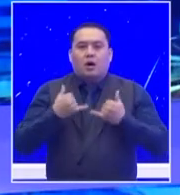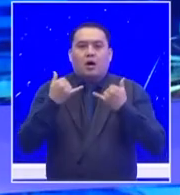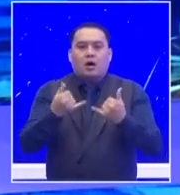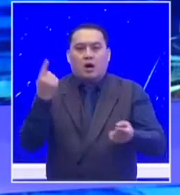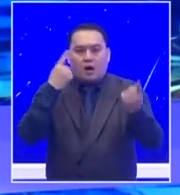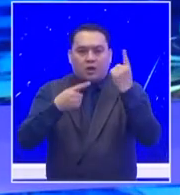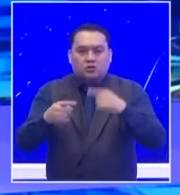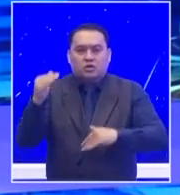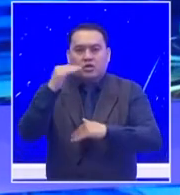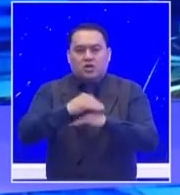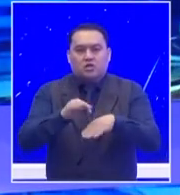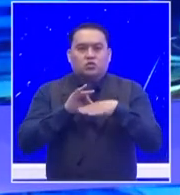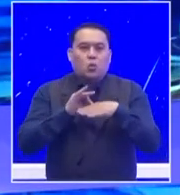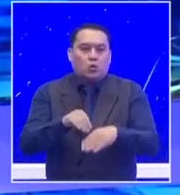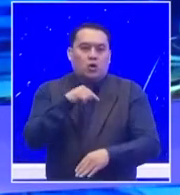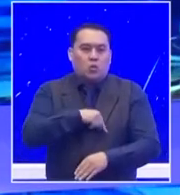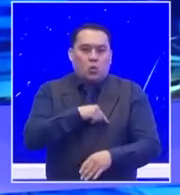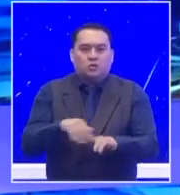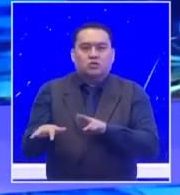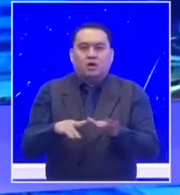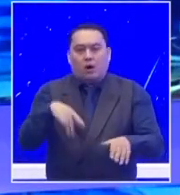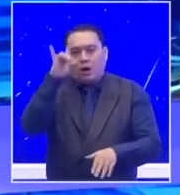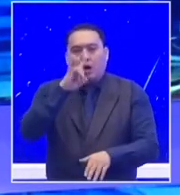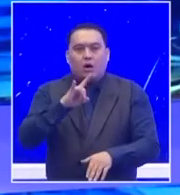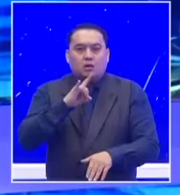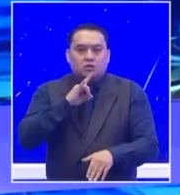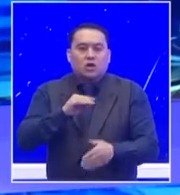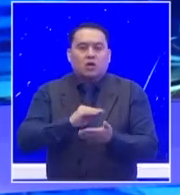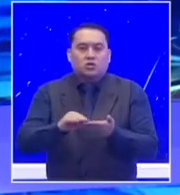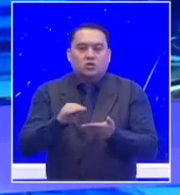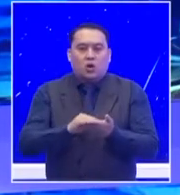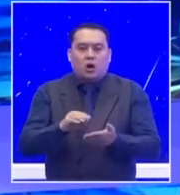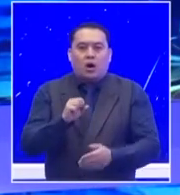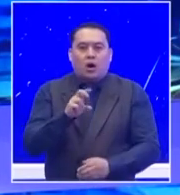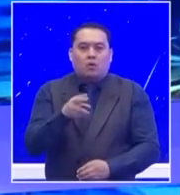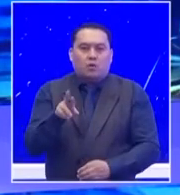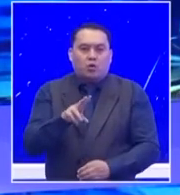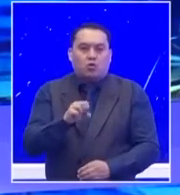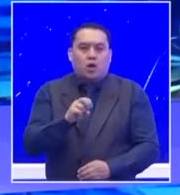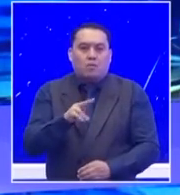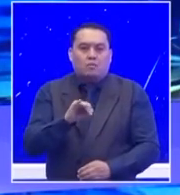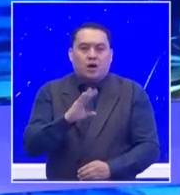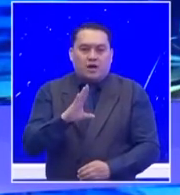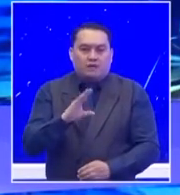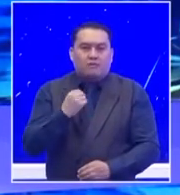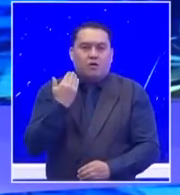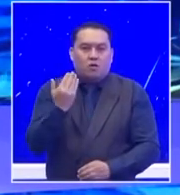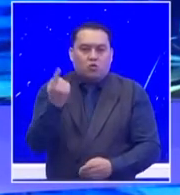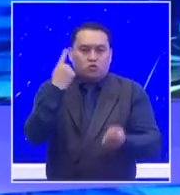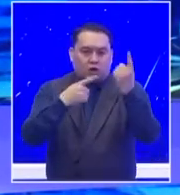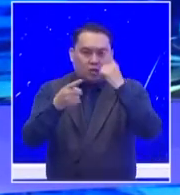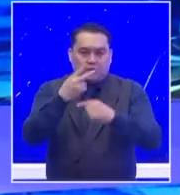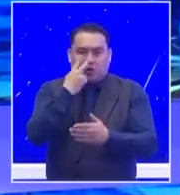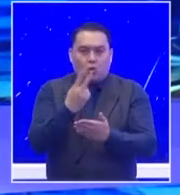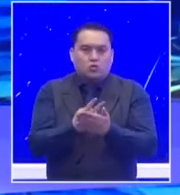әдеби сазды кеш өтті. Рухани шарада Қазақтың маңдайына біткен майталман тұлғасы Абай Құнанбайұлының шығармашылығы